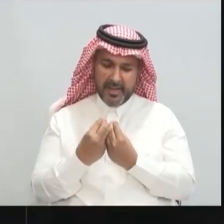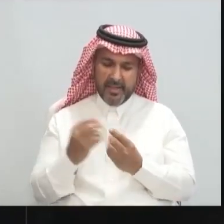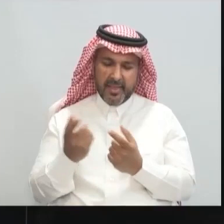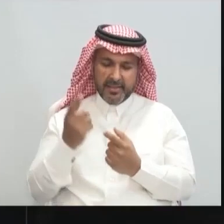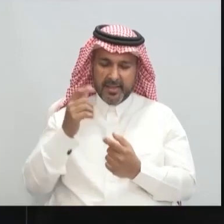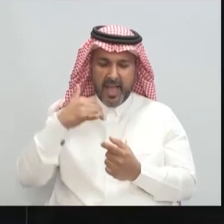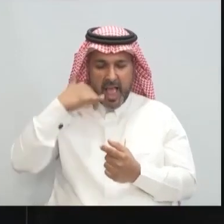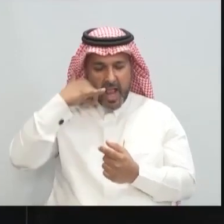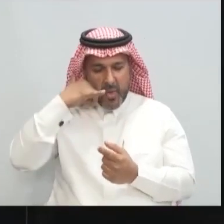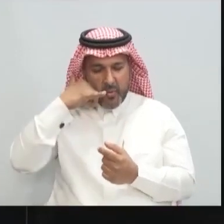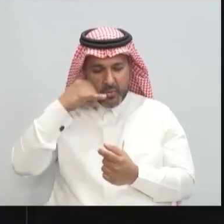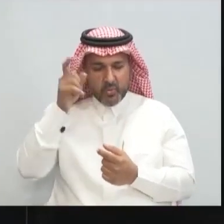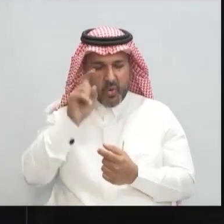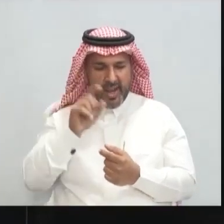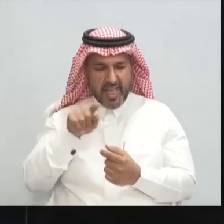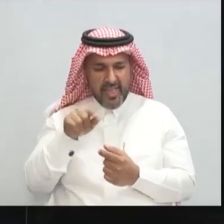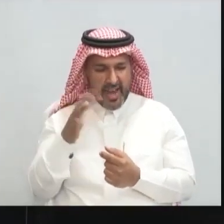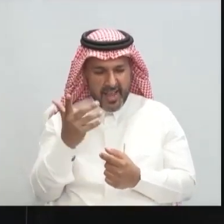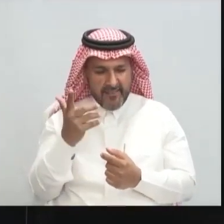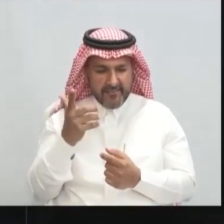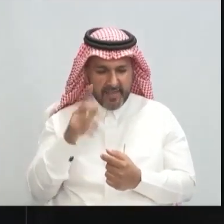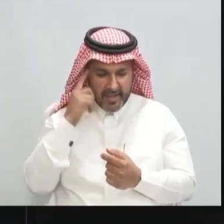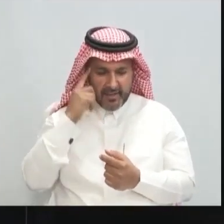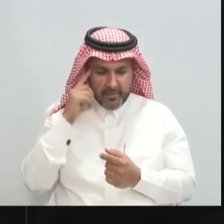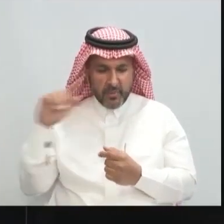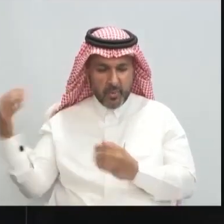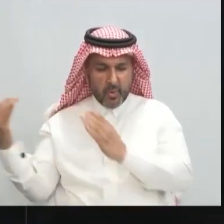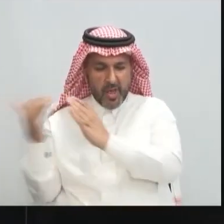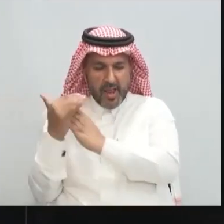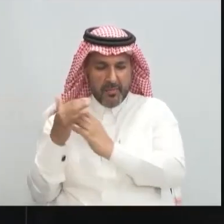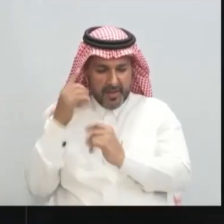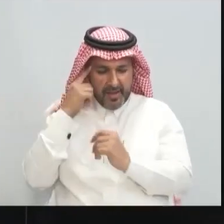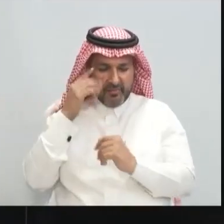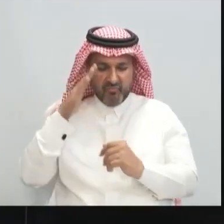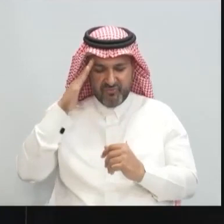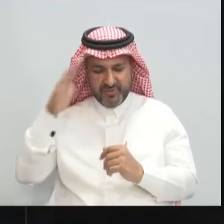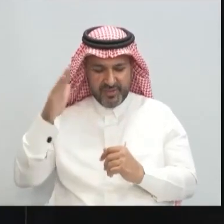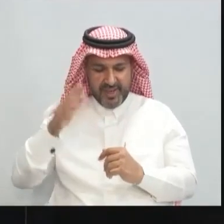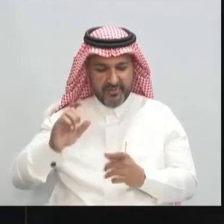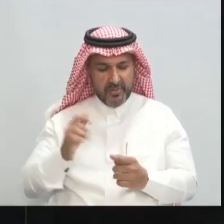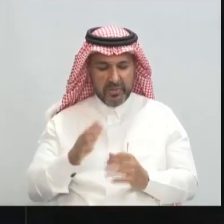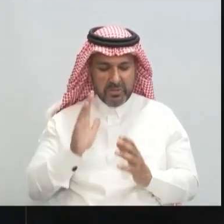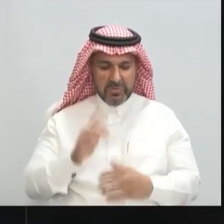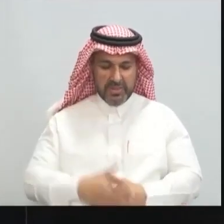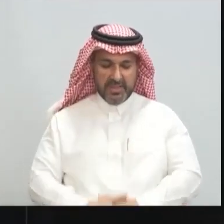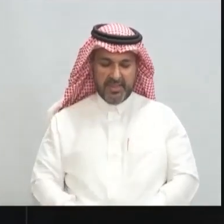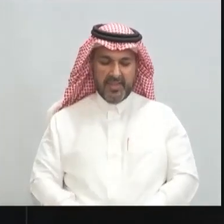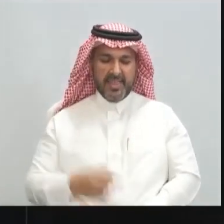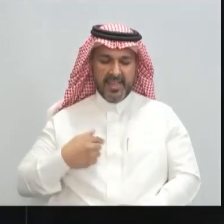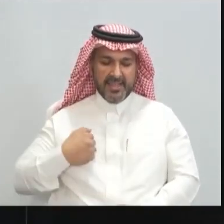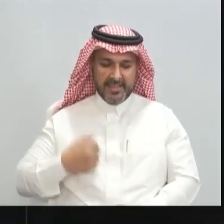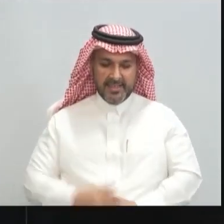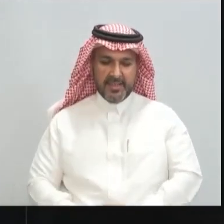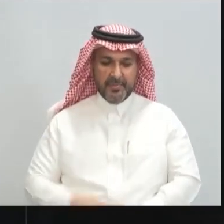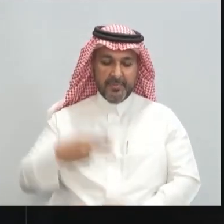يخدم اعمال المنظمه هذا ما يقصد به وبالتالي مهم جدا كما ذكرنا ان يكون هنالك علاقات شخصيه في المنظمه